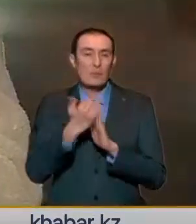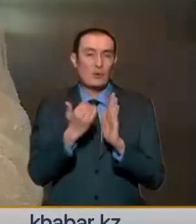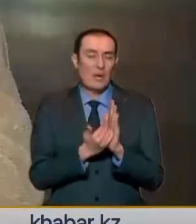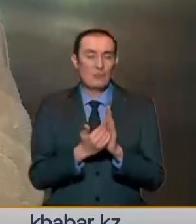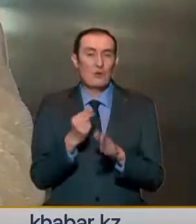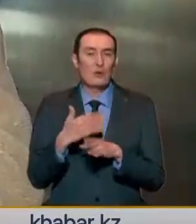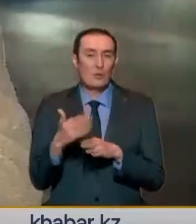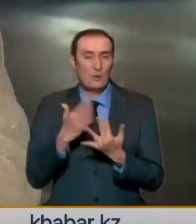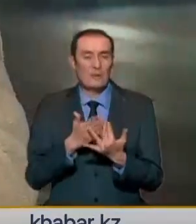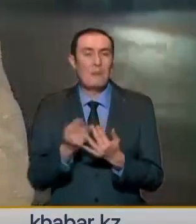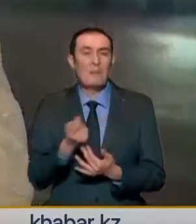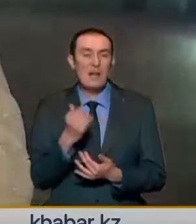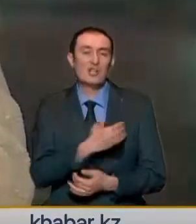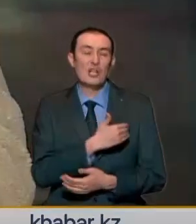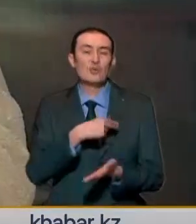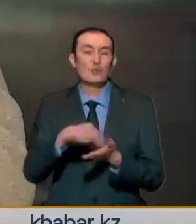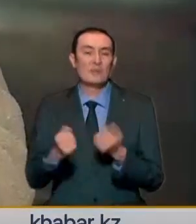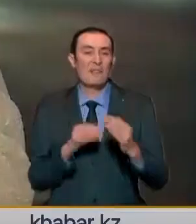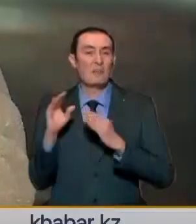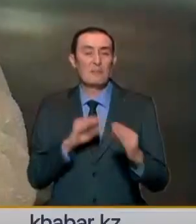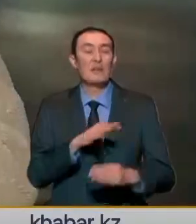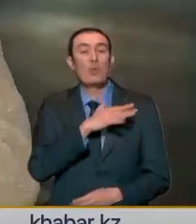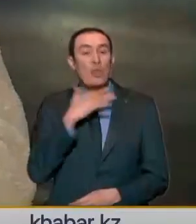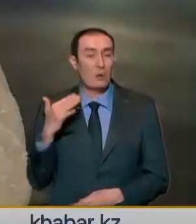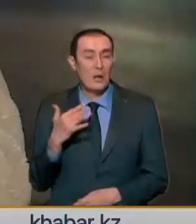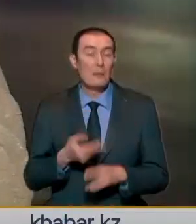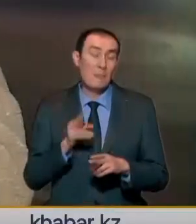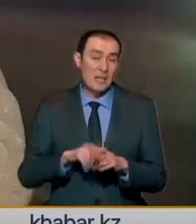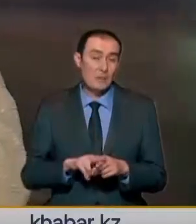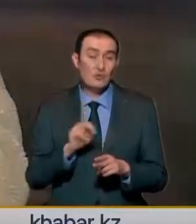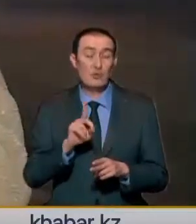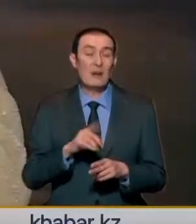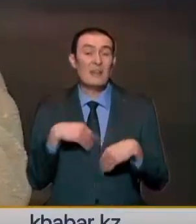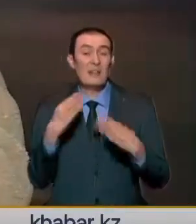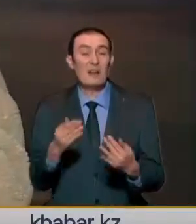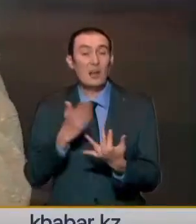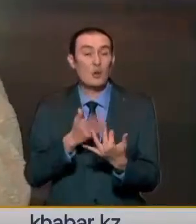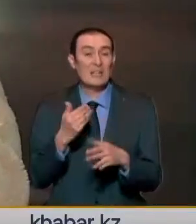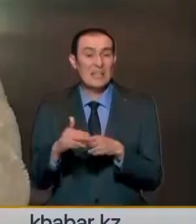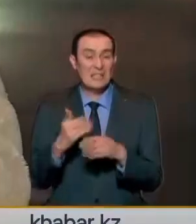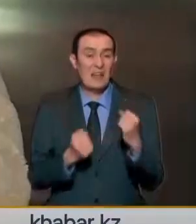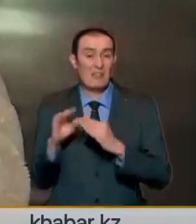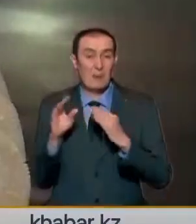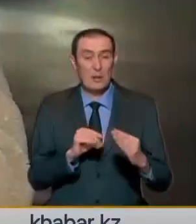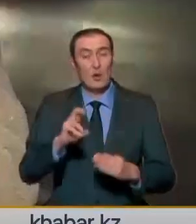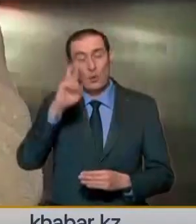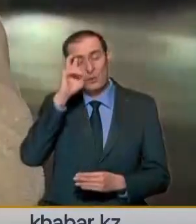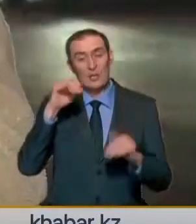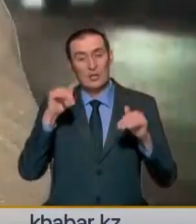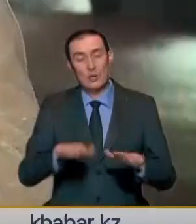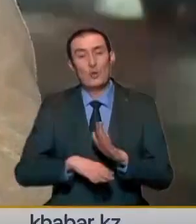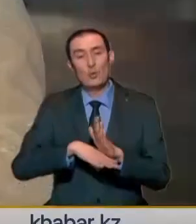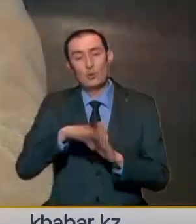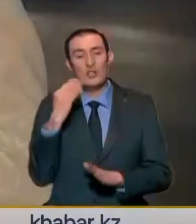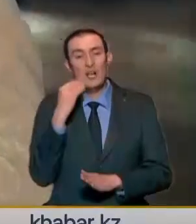льготного автокредитования, мало, а желающих приобрести автомобиль много. Поэтому вместо того, чтобы давать льготные кредиты на автомобили, государство решило